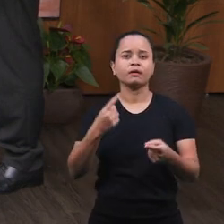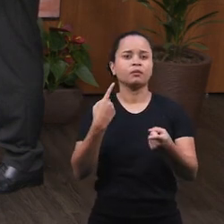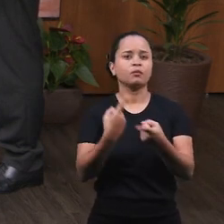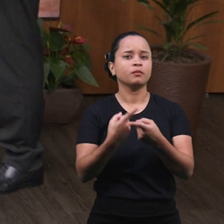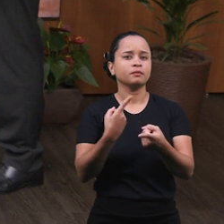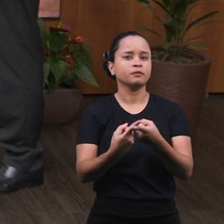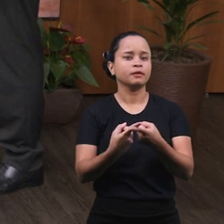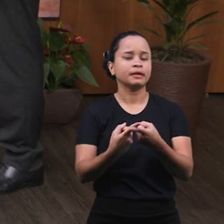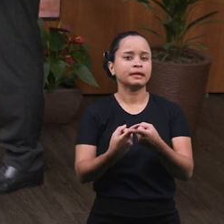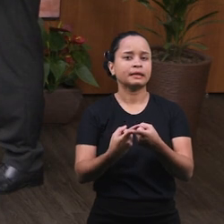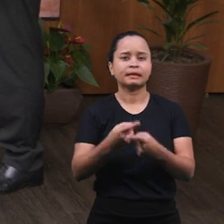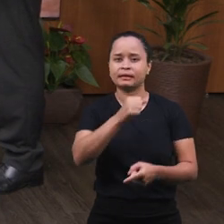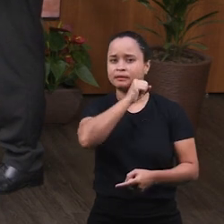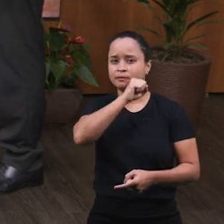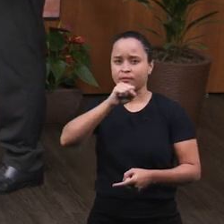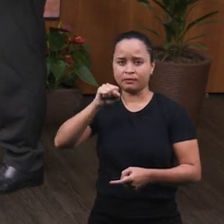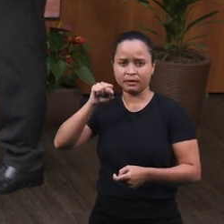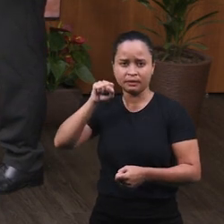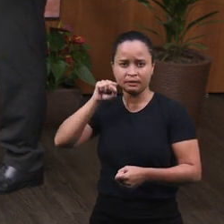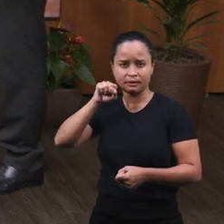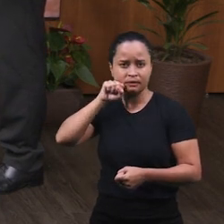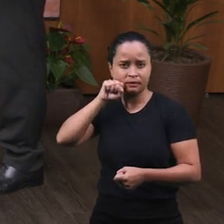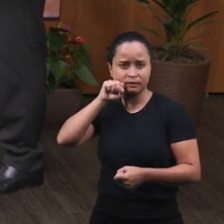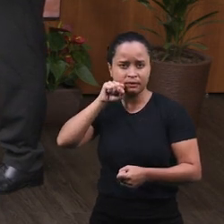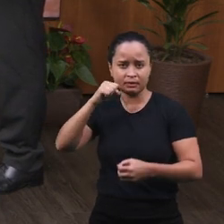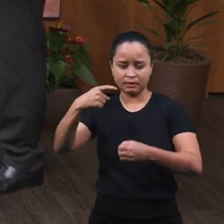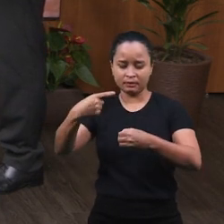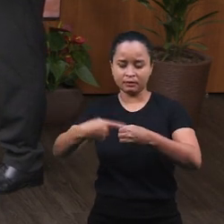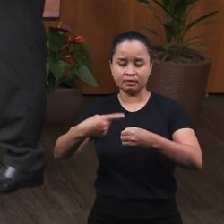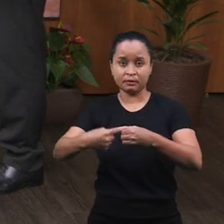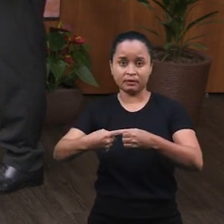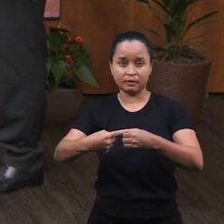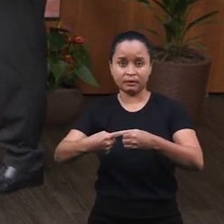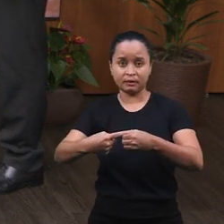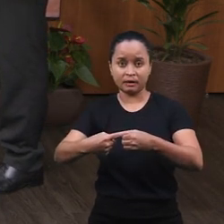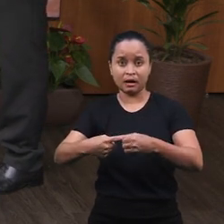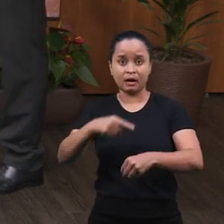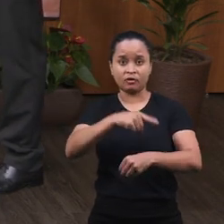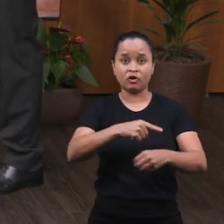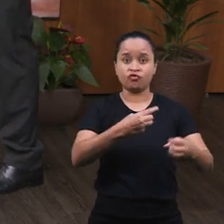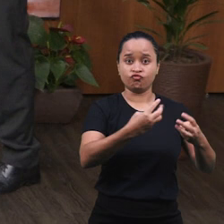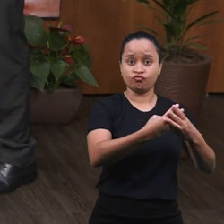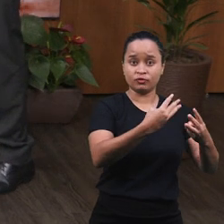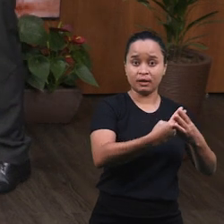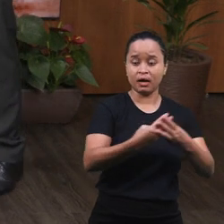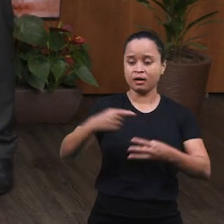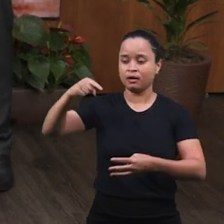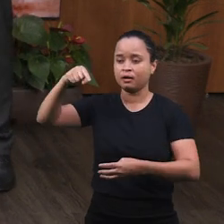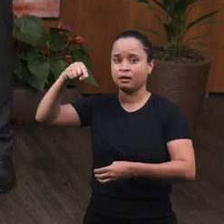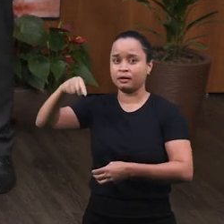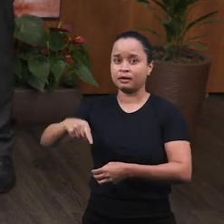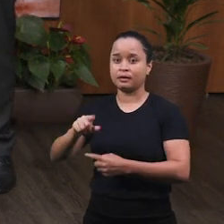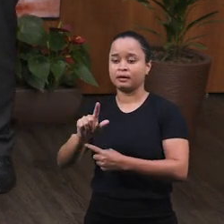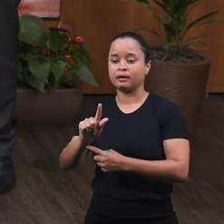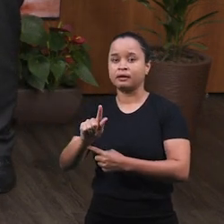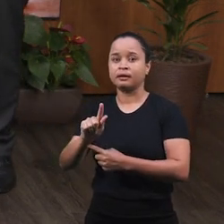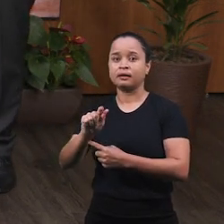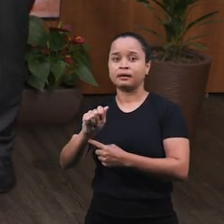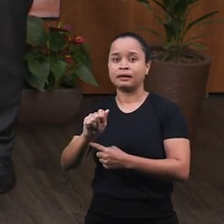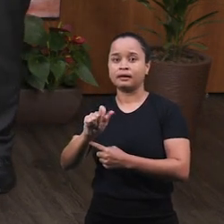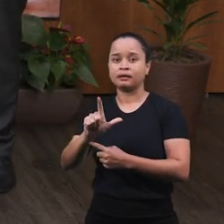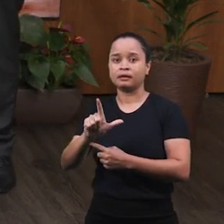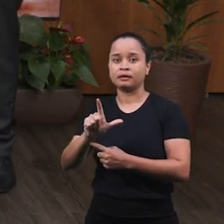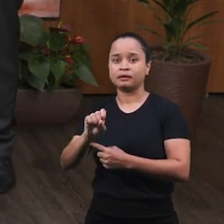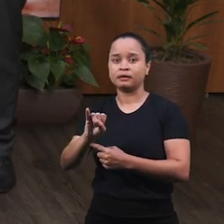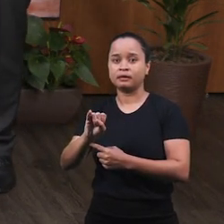Samarie se retrouve entre la Judée et la Galilée et proche de Jérusalem. Et elle était